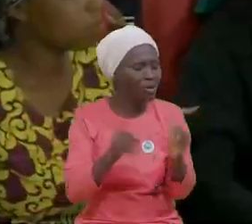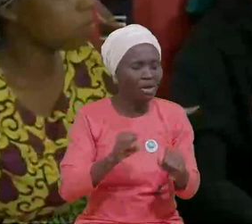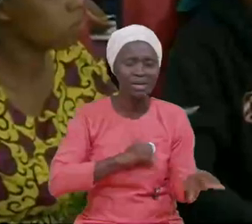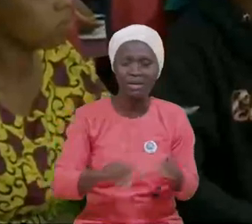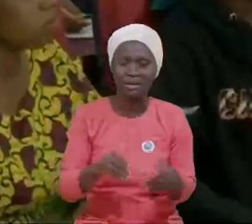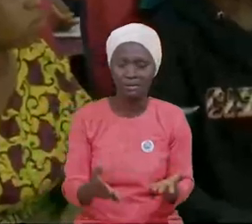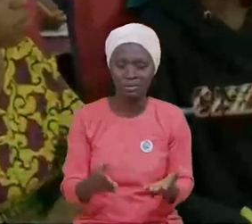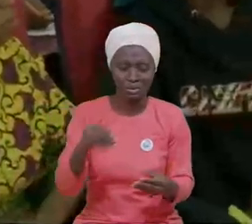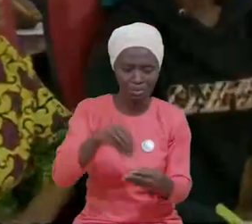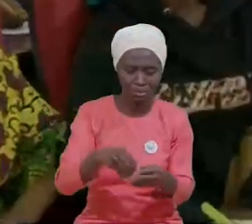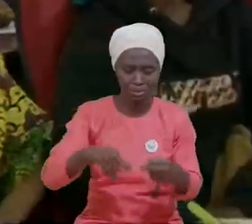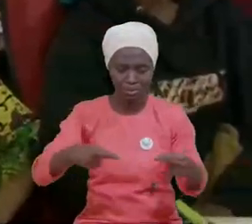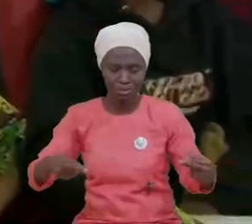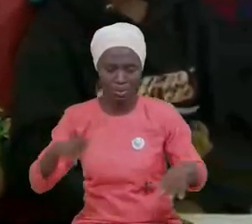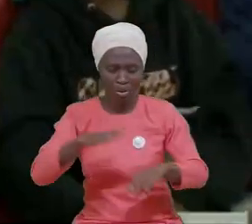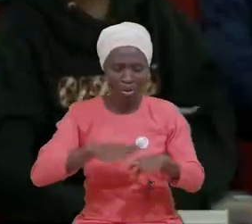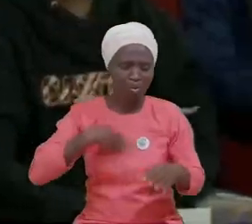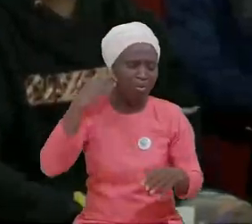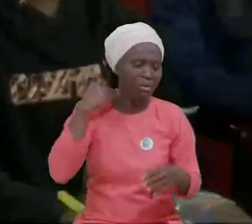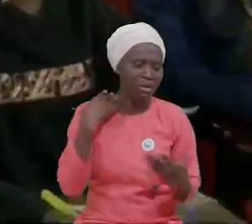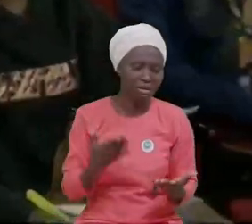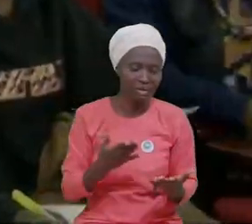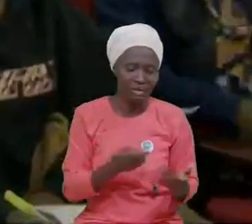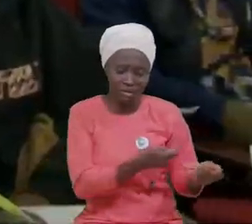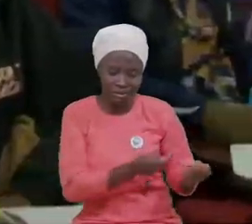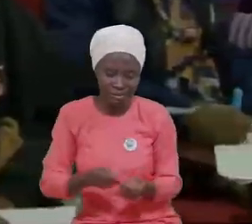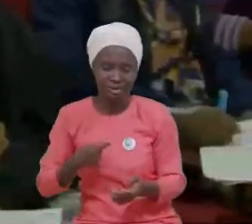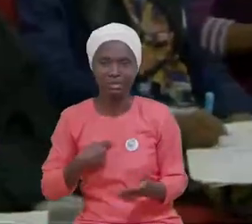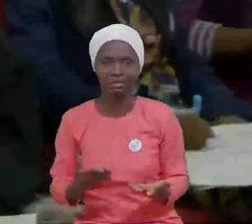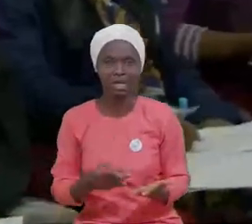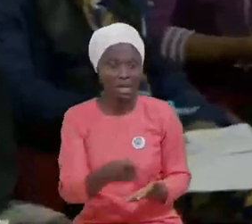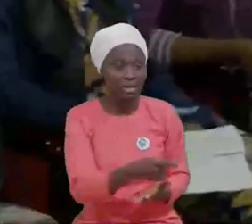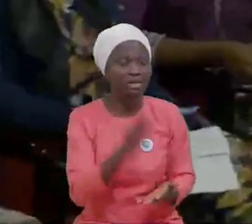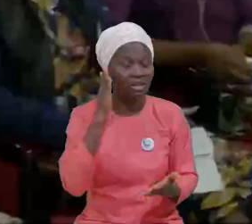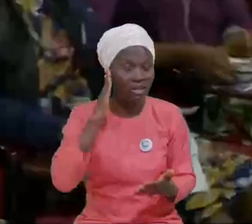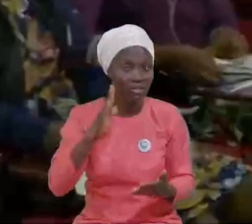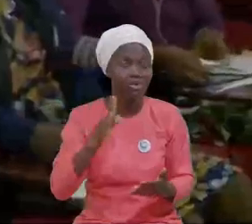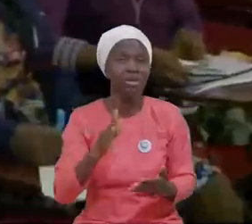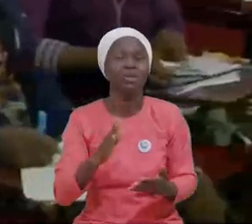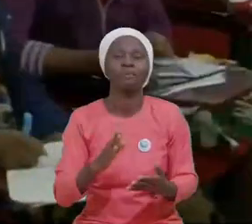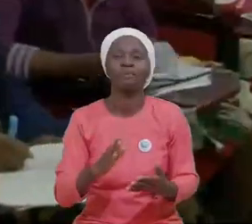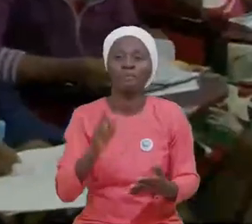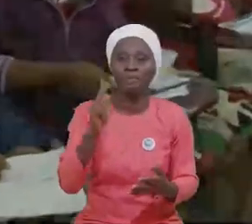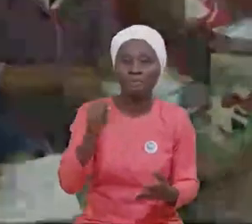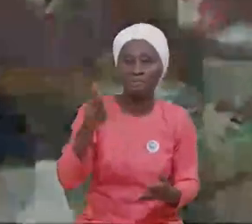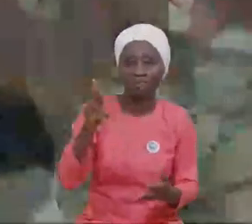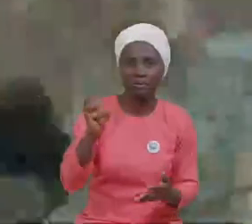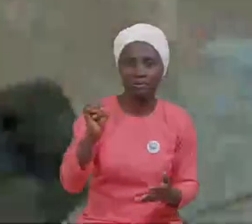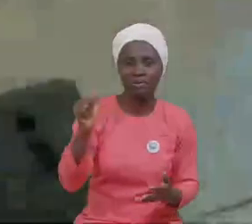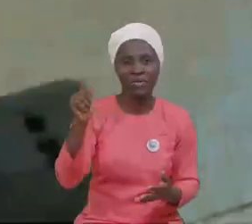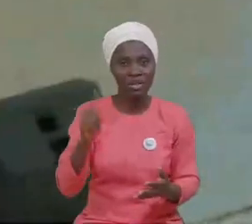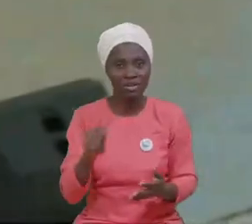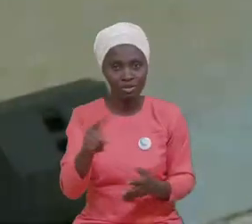hein. On me traîne. Tel que tu te traites, c'est comme ça qu'ils vont te traiter. Tel que tu te regardes, c'est comme ça qu'ils